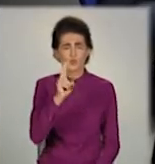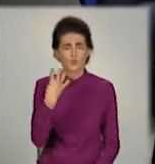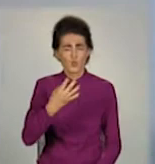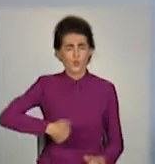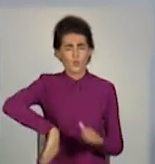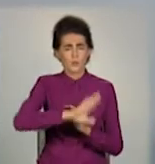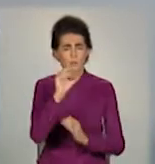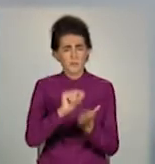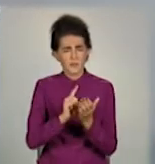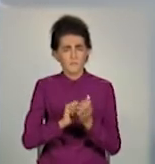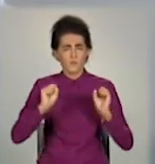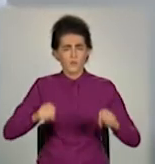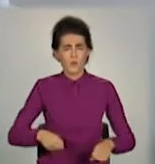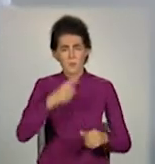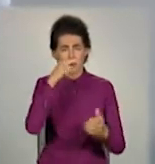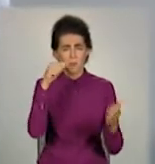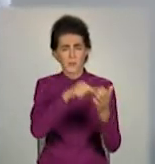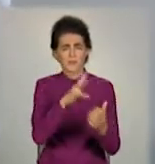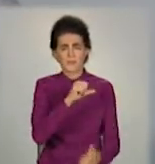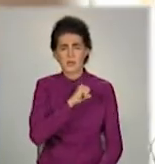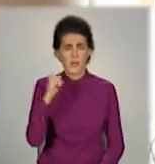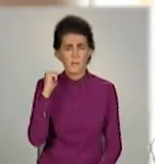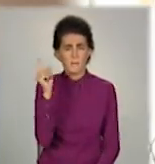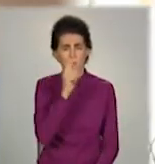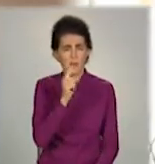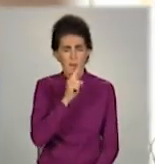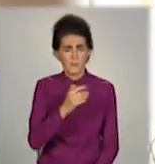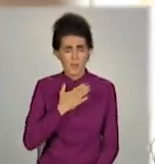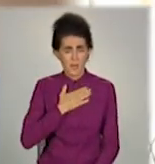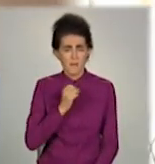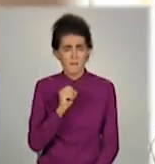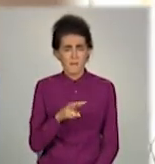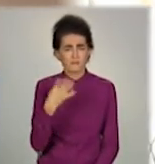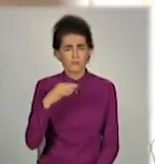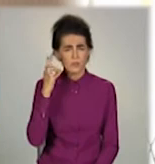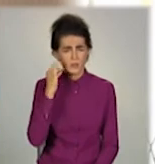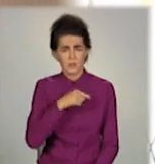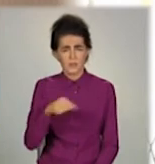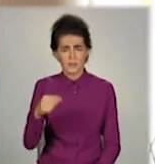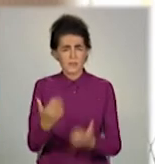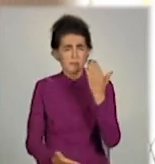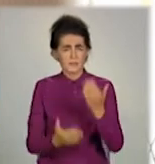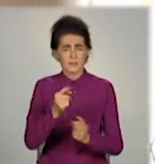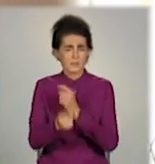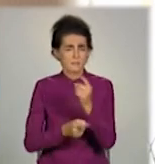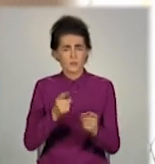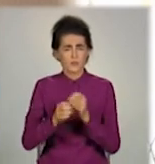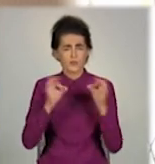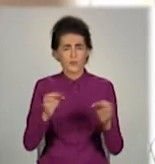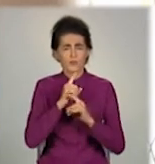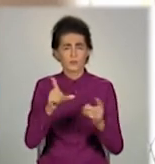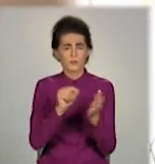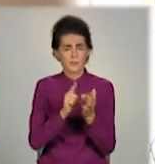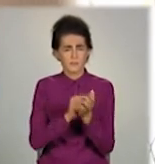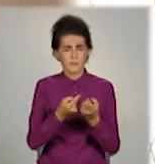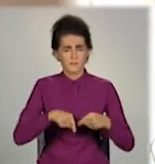на пенсію можуть опинитися на мінімалці. Мені, як 40-річному, якщо нічого не змінювати в існуючій системі пенсійній,